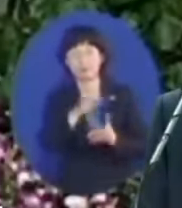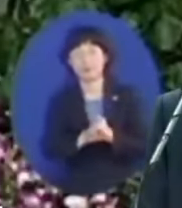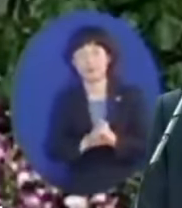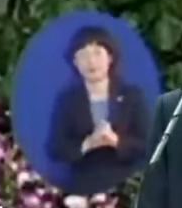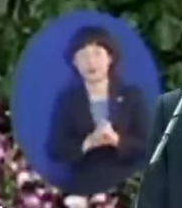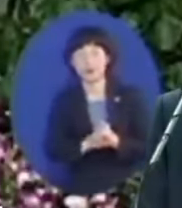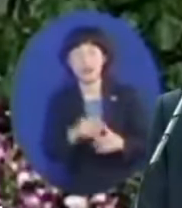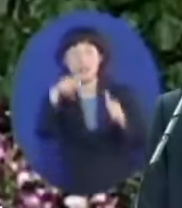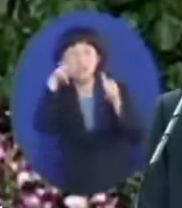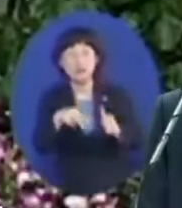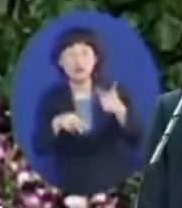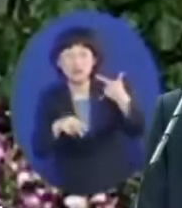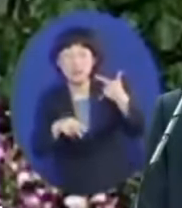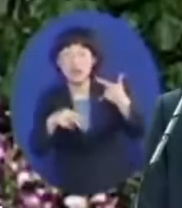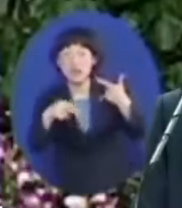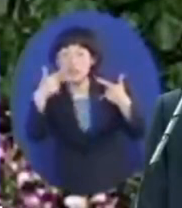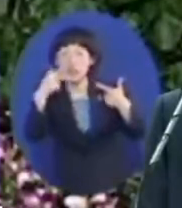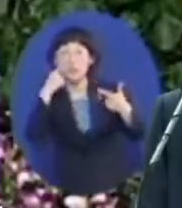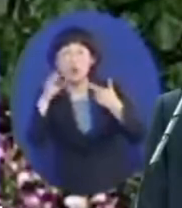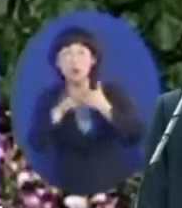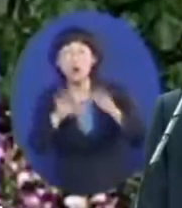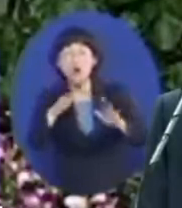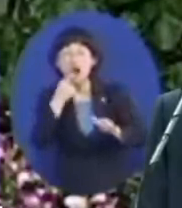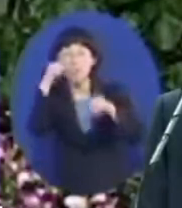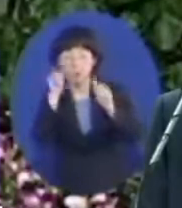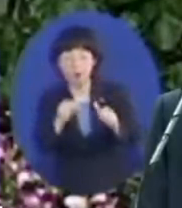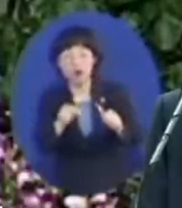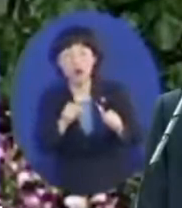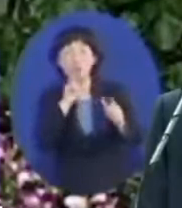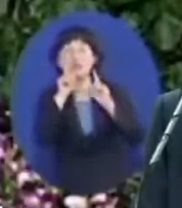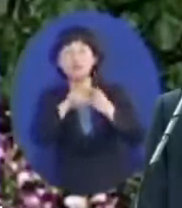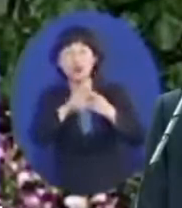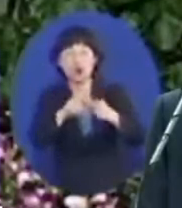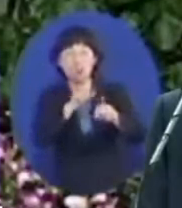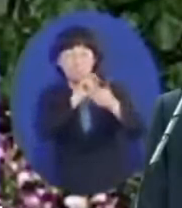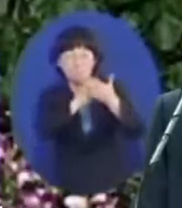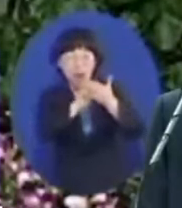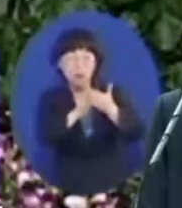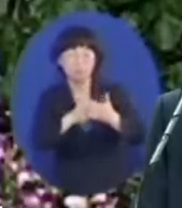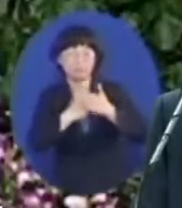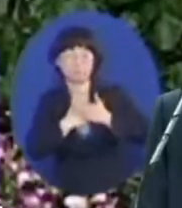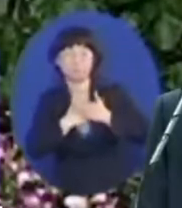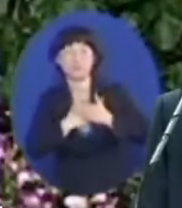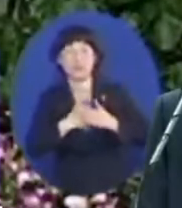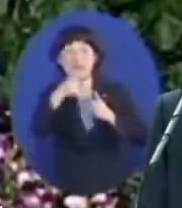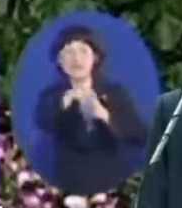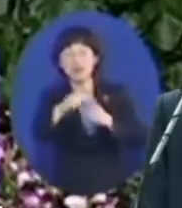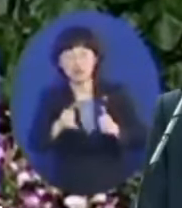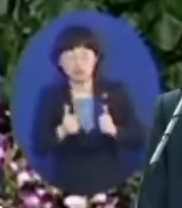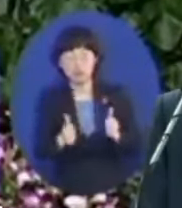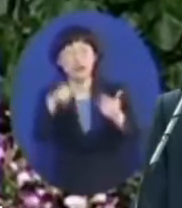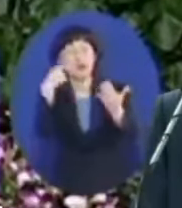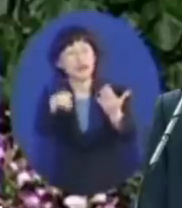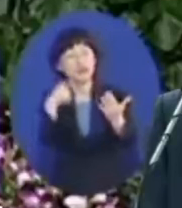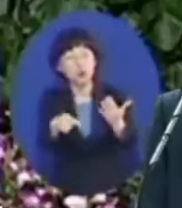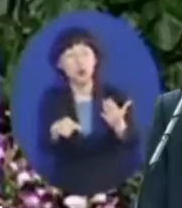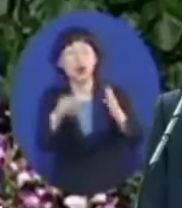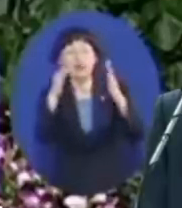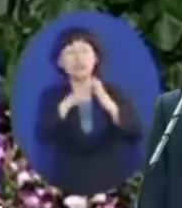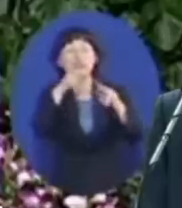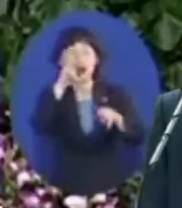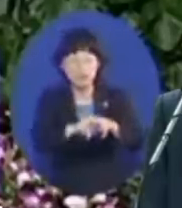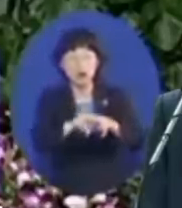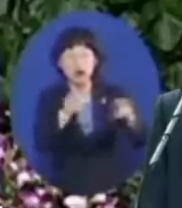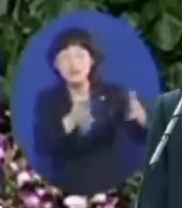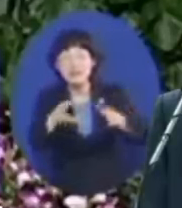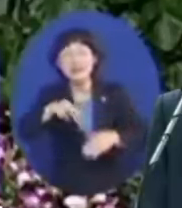신명기 6장 6절로 7절에 오늘 내가 네게 명하는 이 말씀을 너는 마음에 새기고 내 자녀에게 부지런히 가르치며 집에 앉았을 때든지